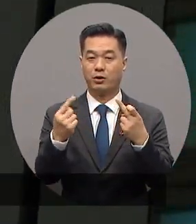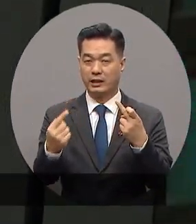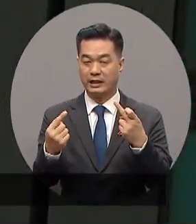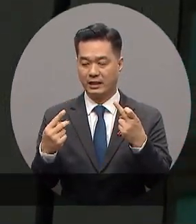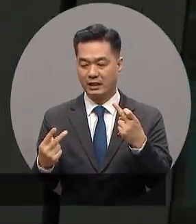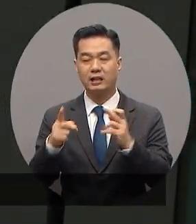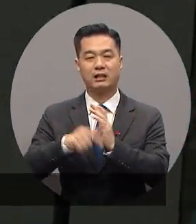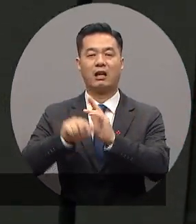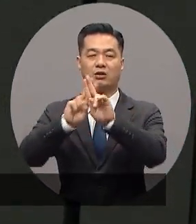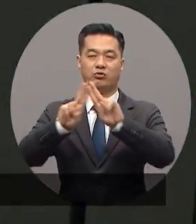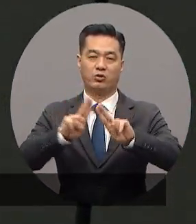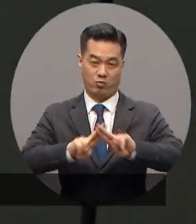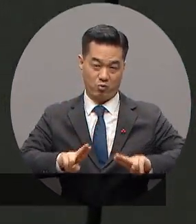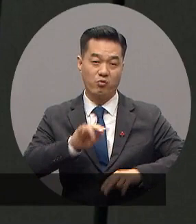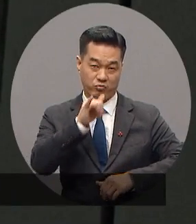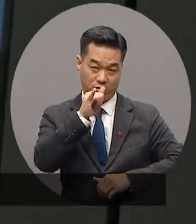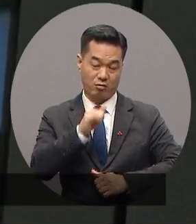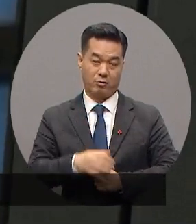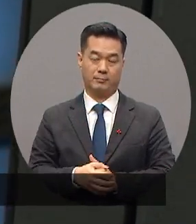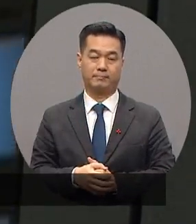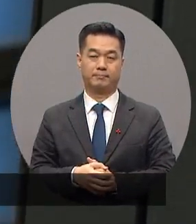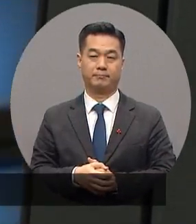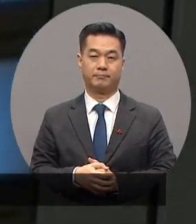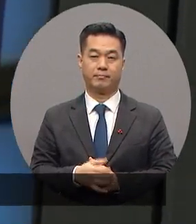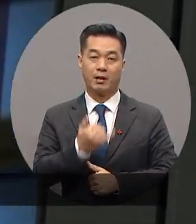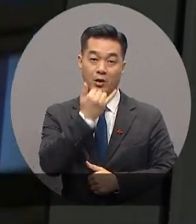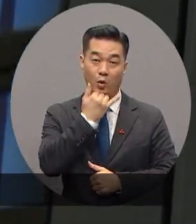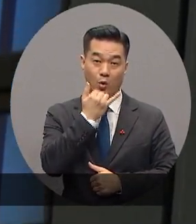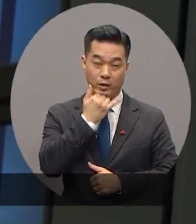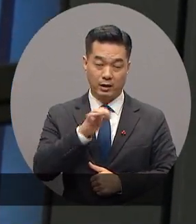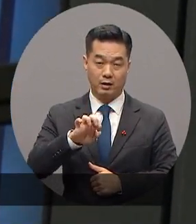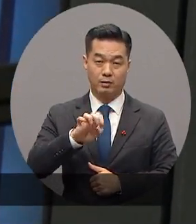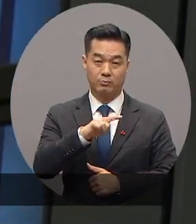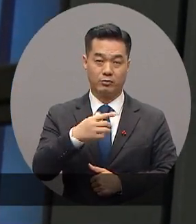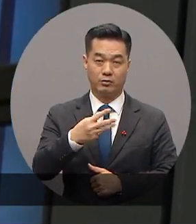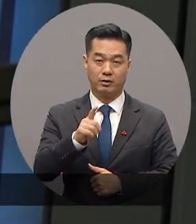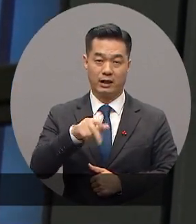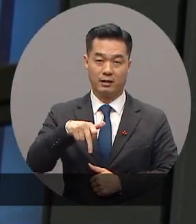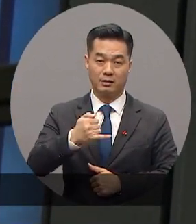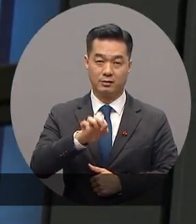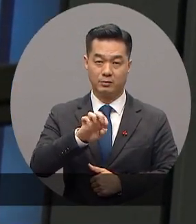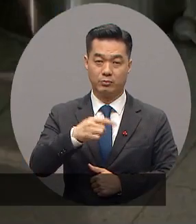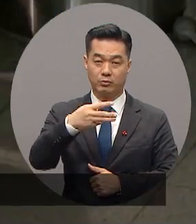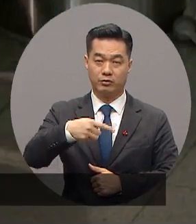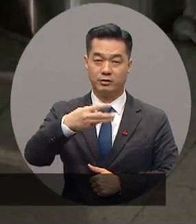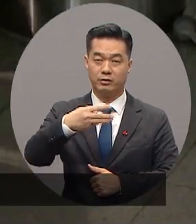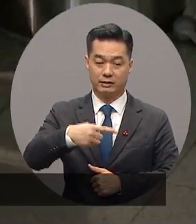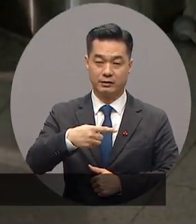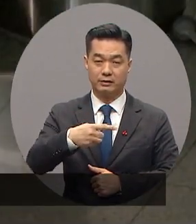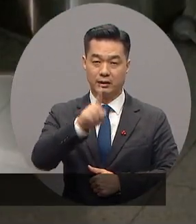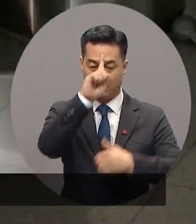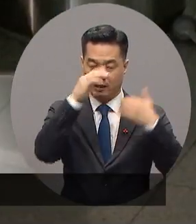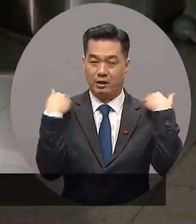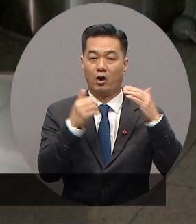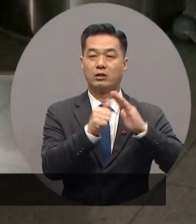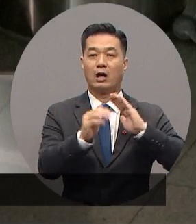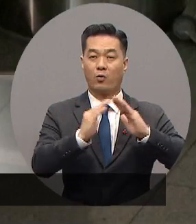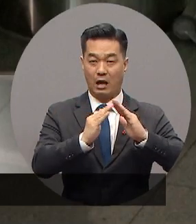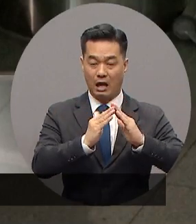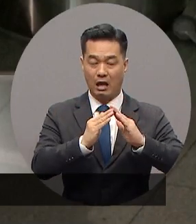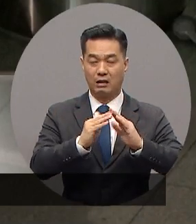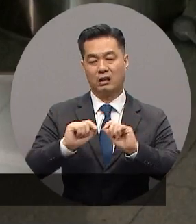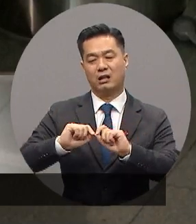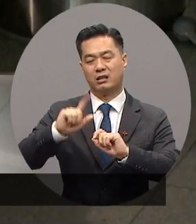항공편은 취소됐습니다. 주 독일 프랑크푸르트 총영사관 측은 일요일인 3일은 직항편이 없어 승객